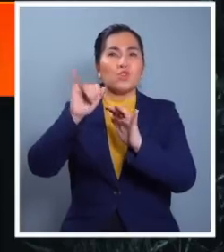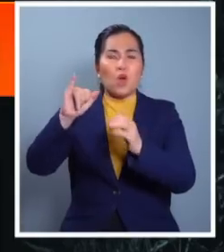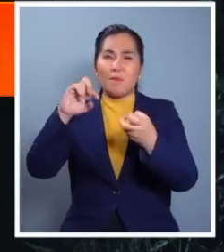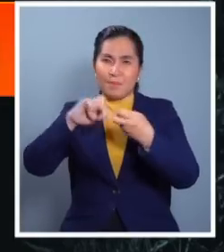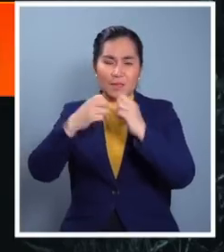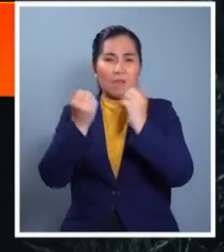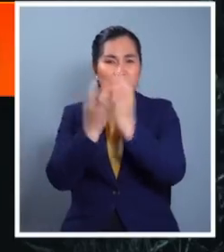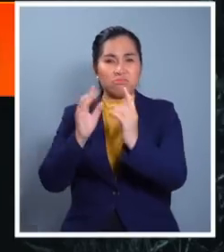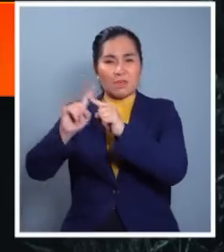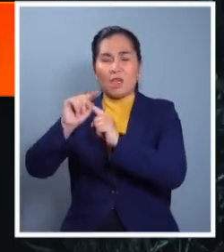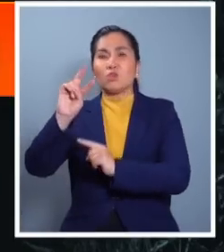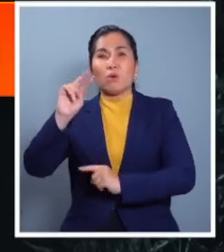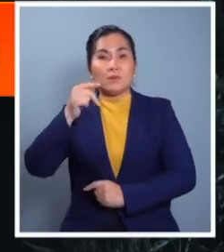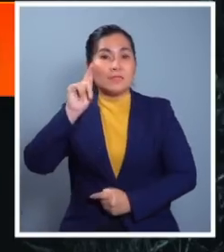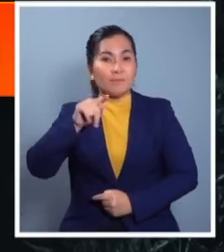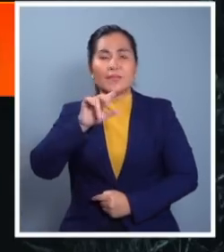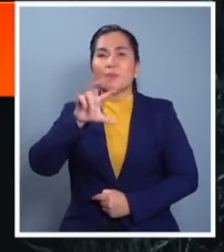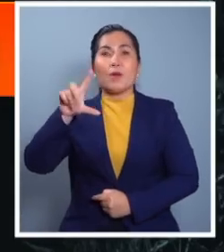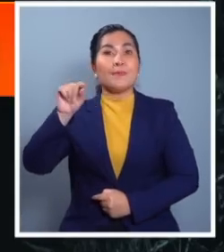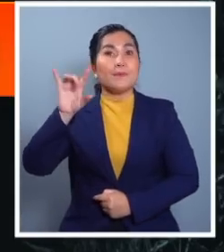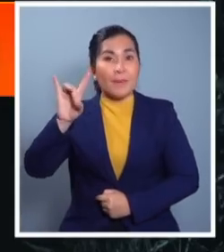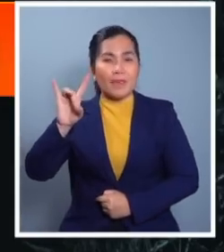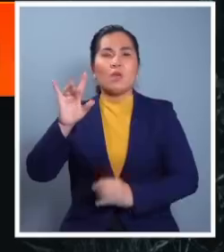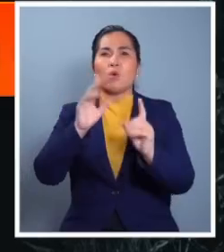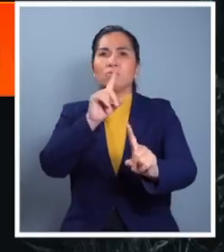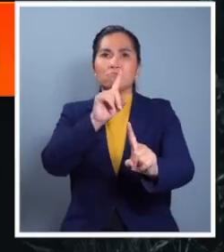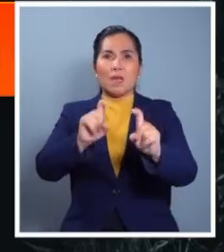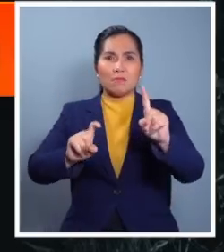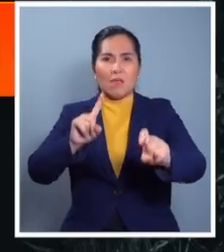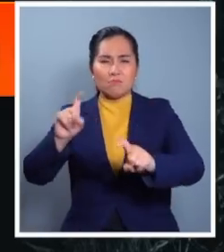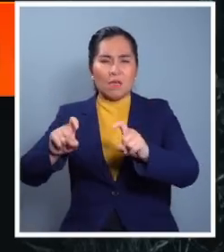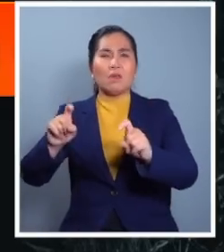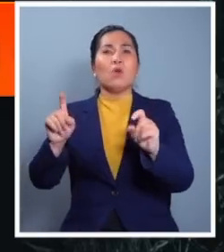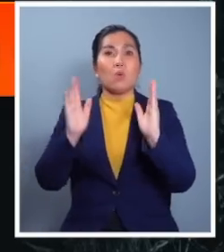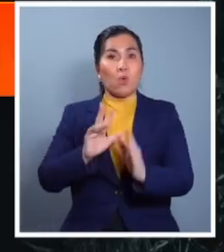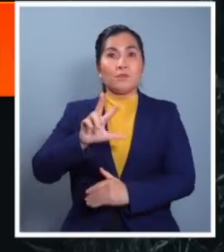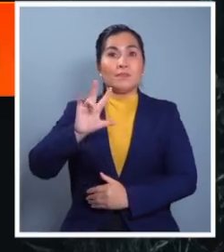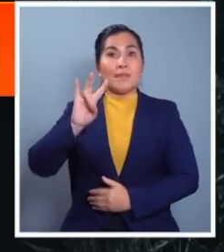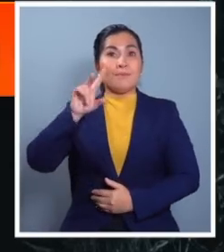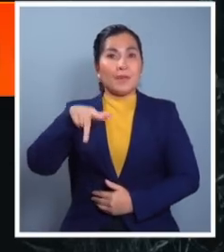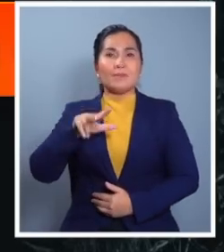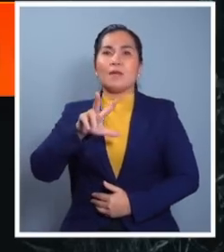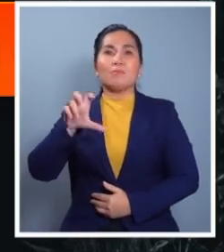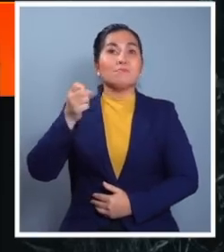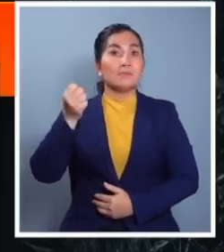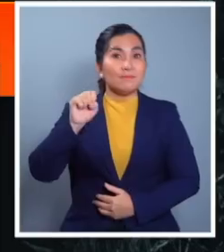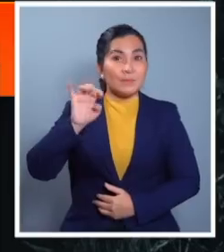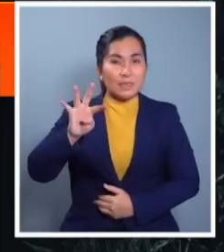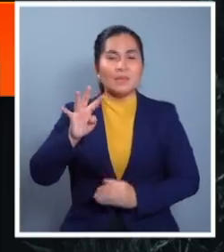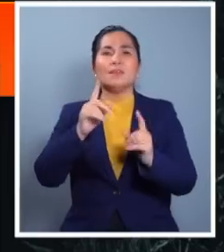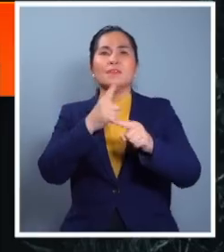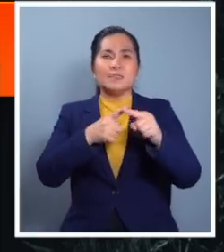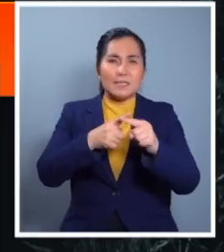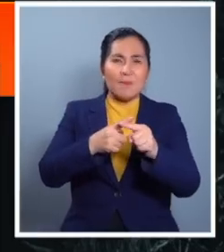21,328 ครั้งมีผู้เสียชีวิตจากเหตุการณ์ความรุนแรงรูปแบบต่างๆถึง 7,314 รายบาดเจ็